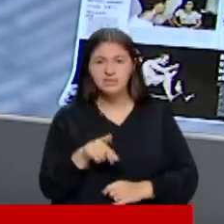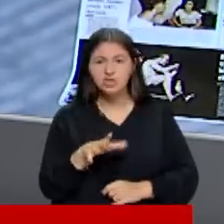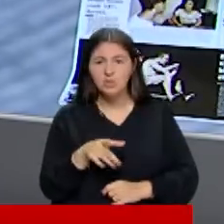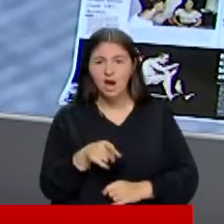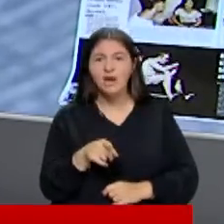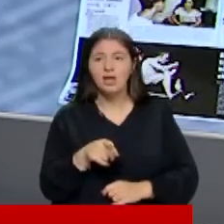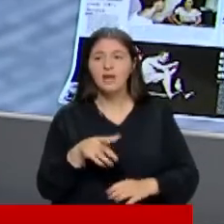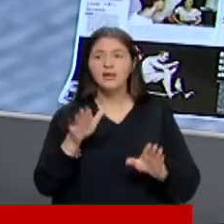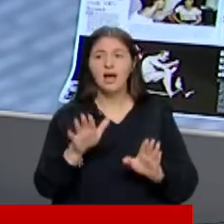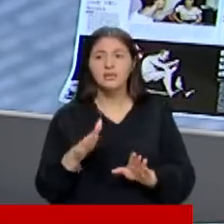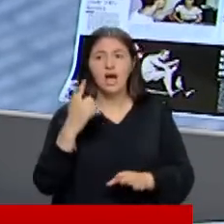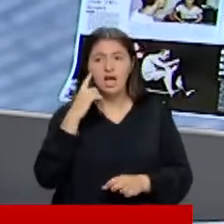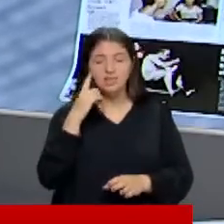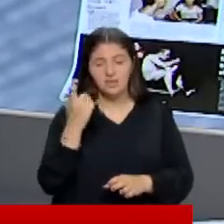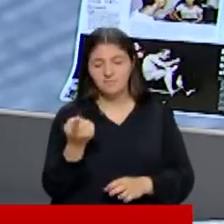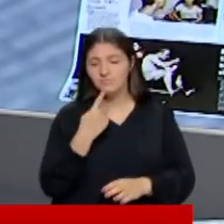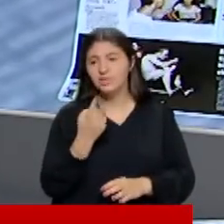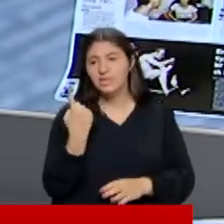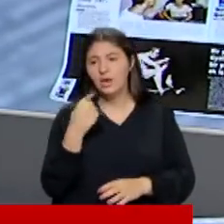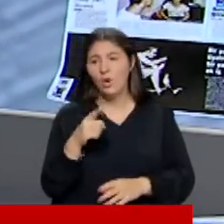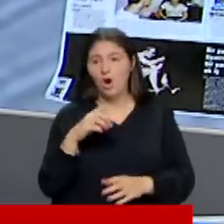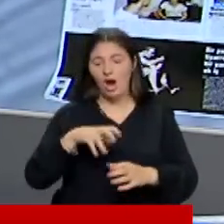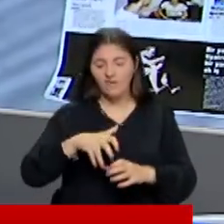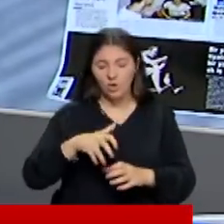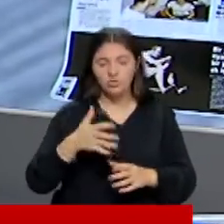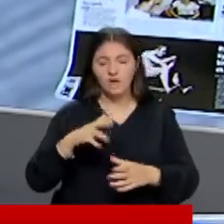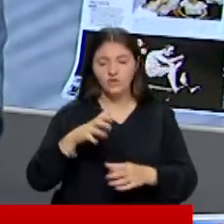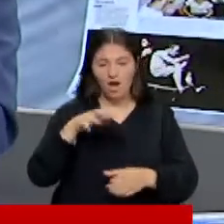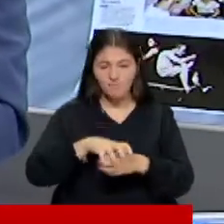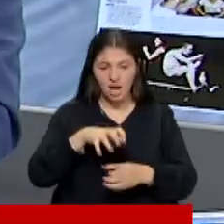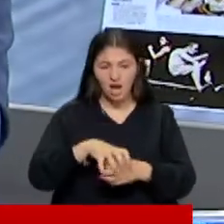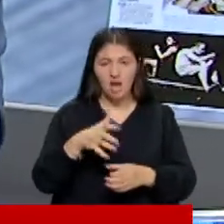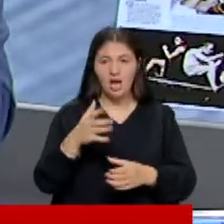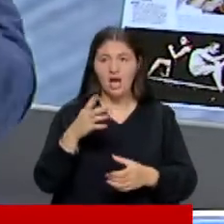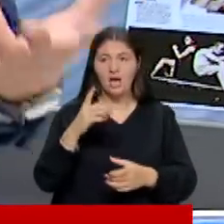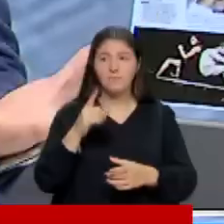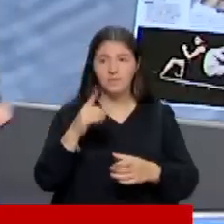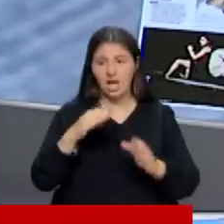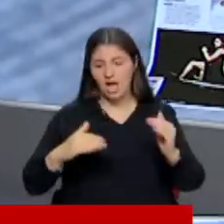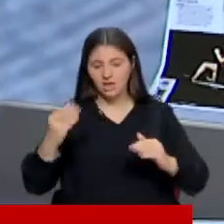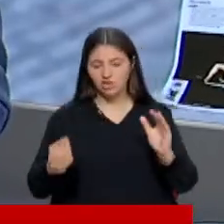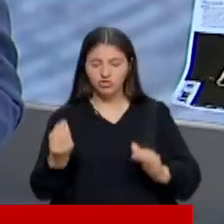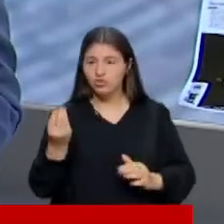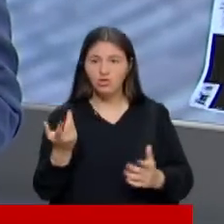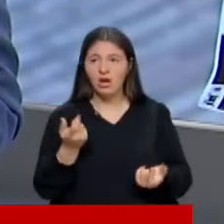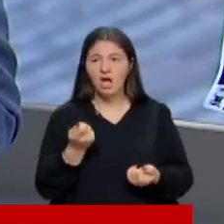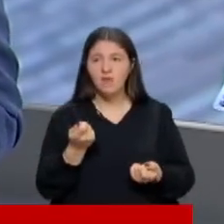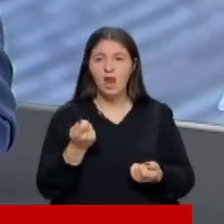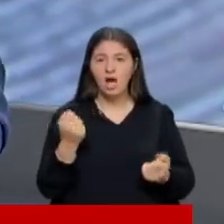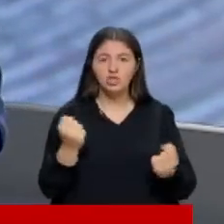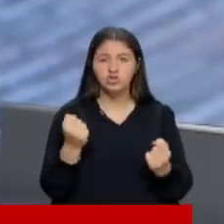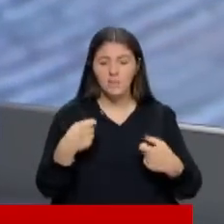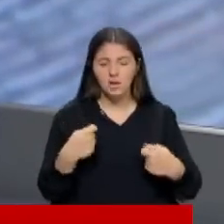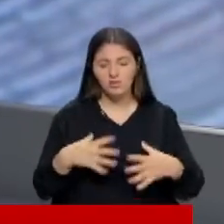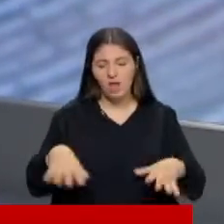acaba Hani kaldıysa aklınıza geçen sene İşte o kavanozlar kavanoz kapakları bir endeks çıksa karşınıza ne kadara